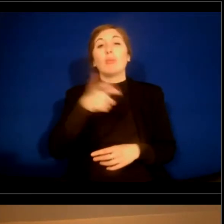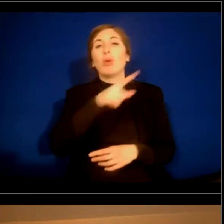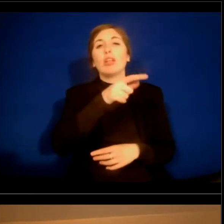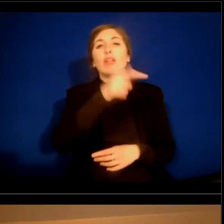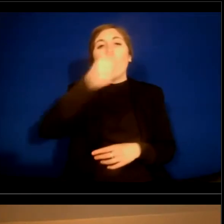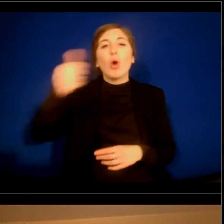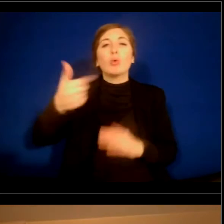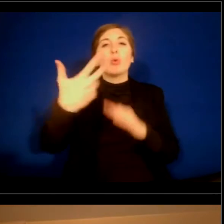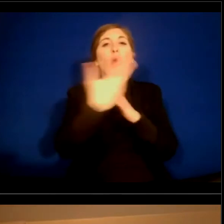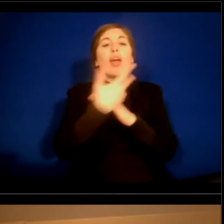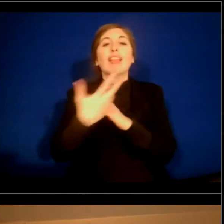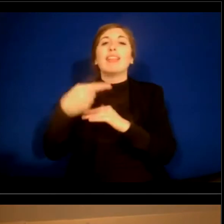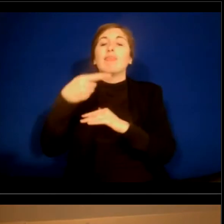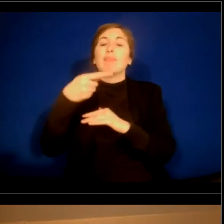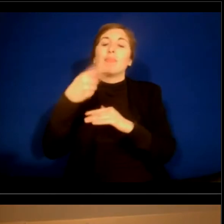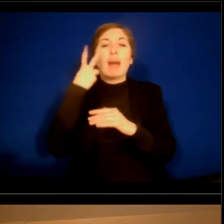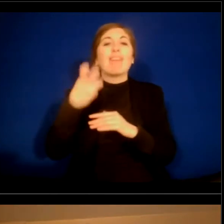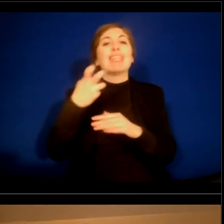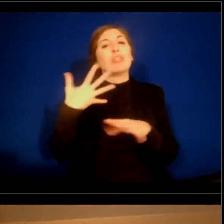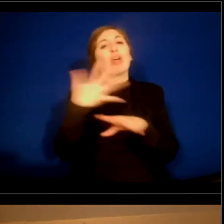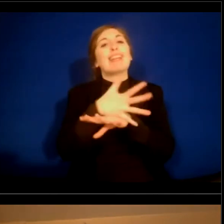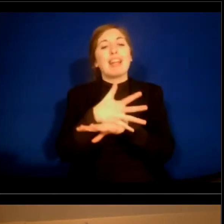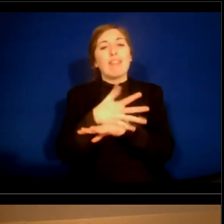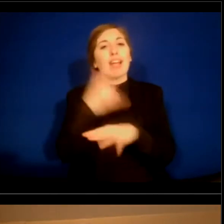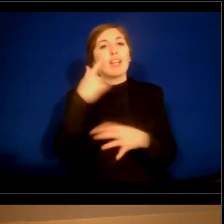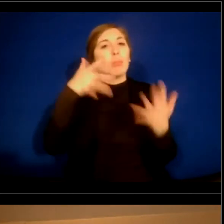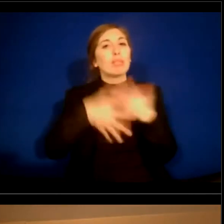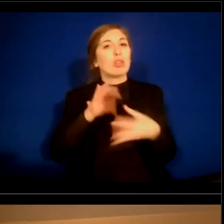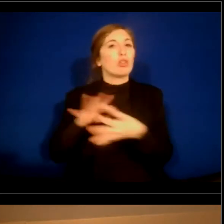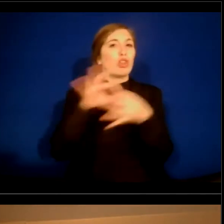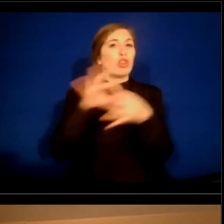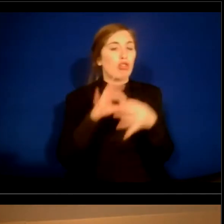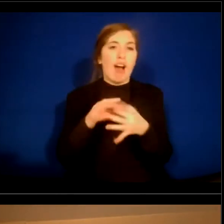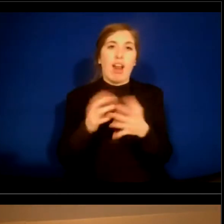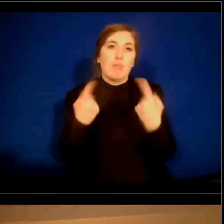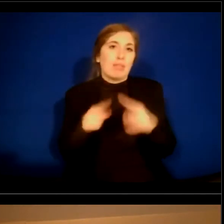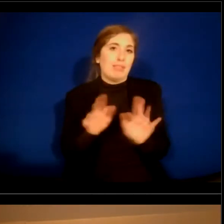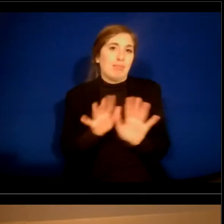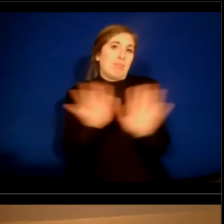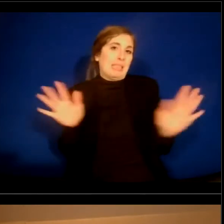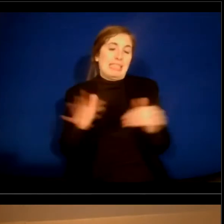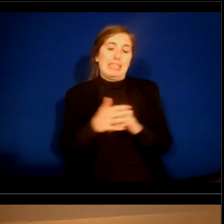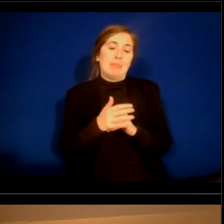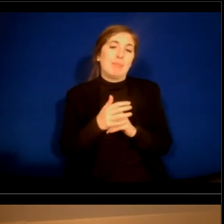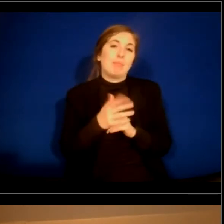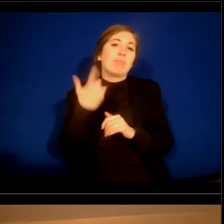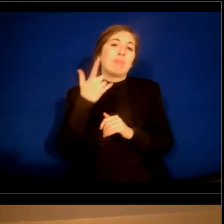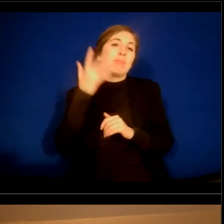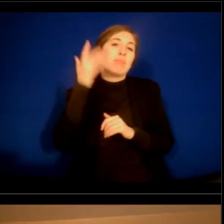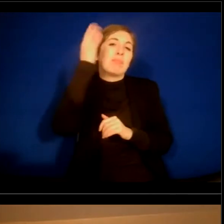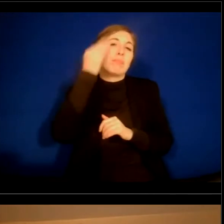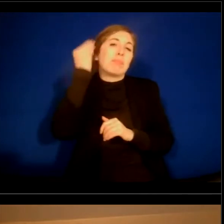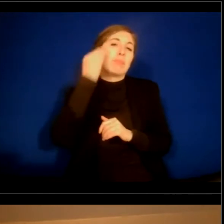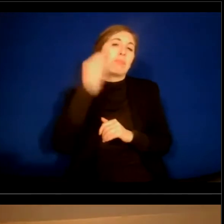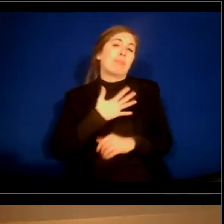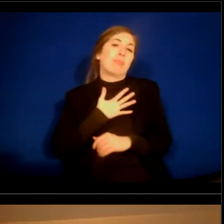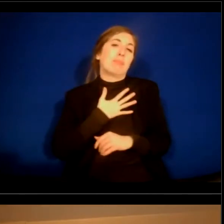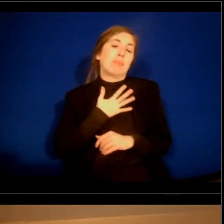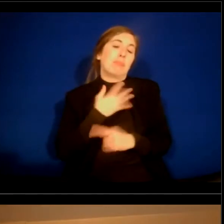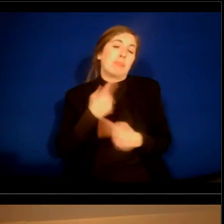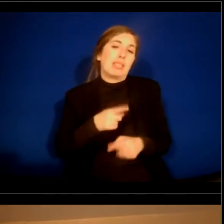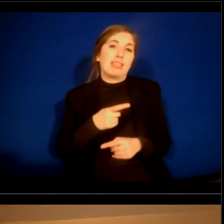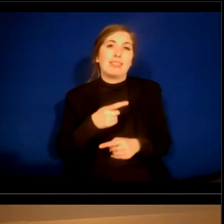quale i colleghi sono impegnati. Basta, era solo un'osservazione più che altro dire personale,